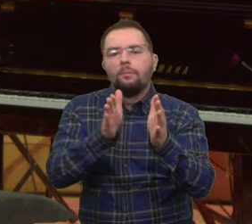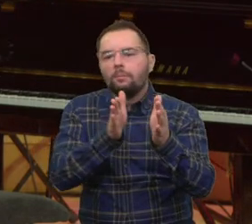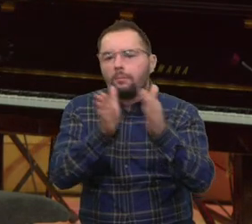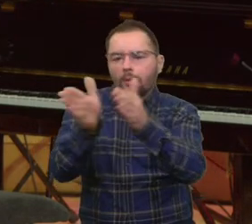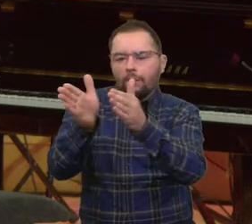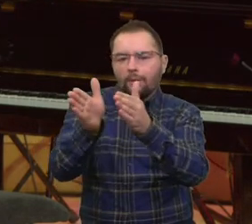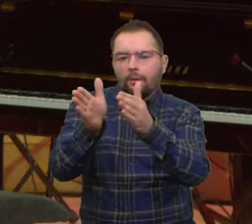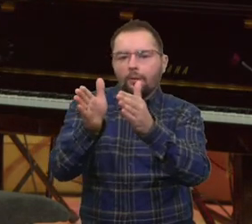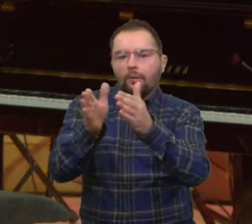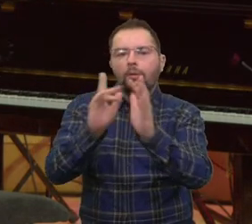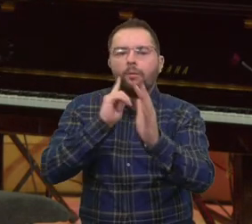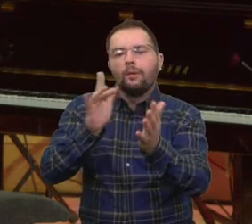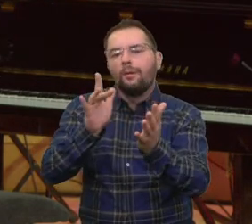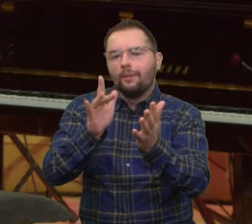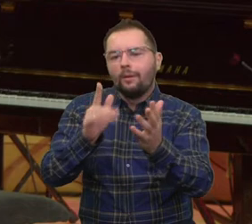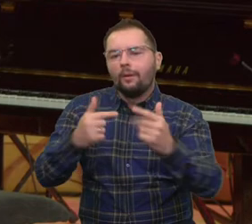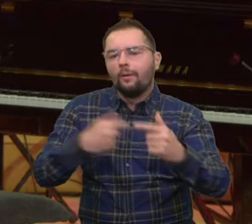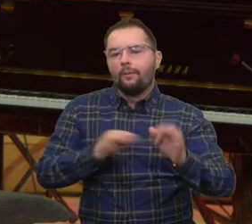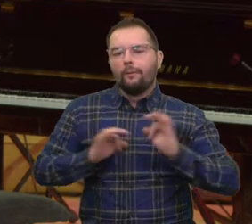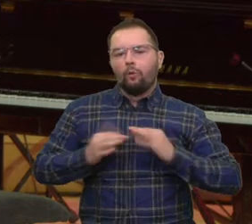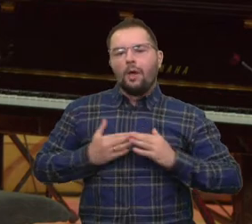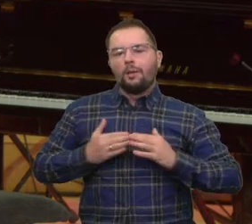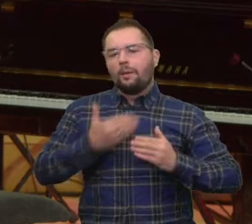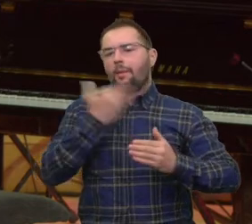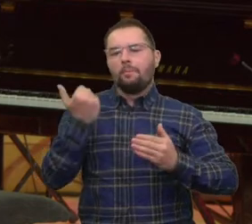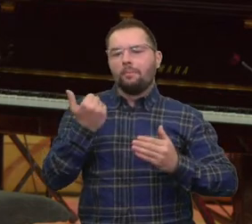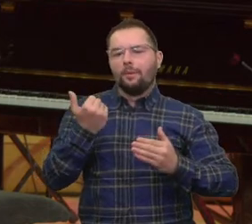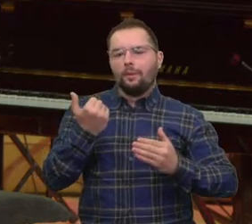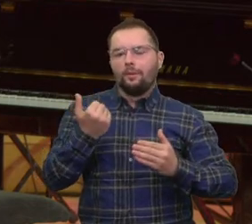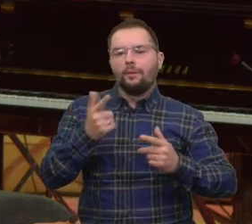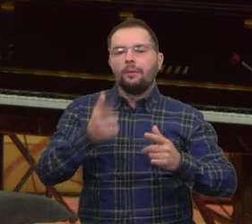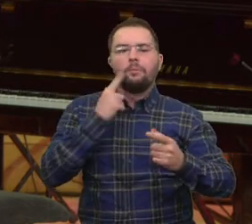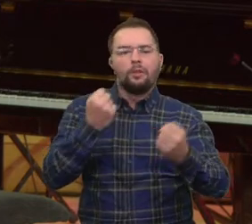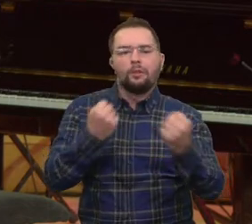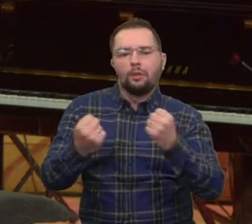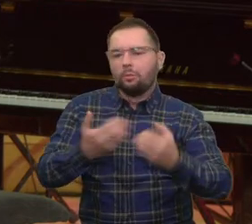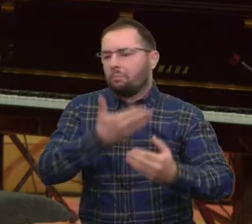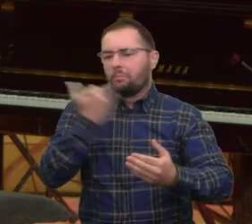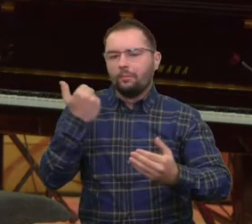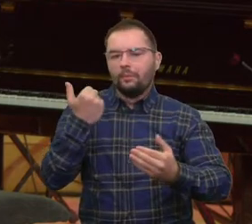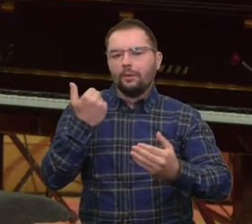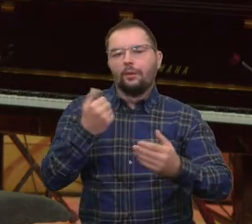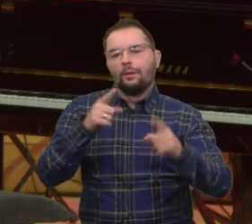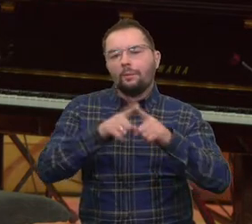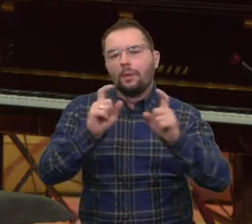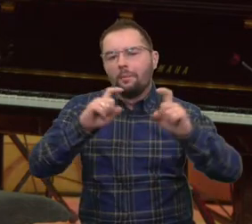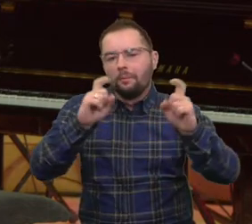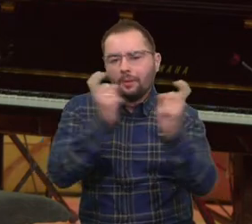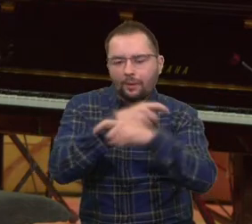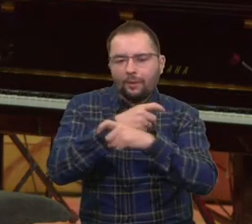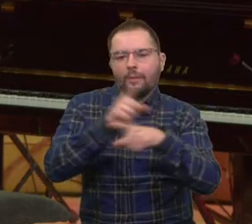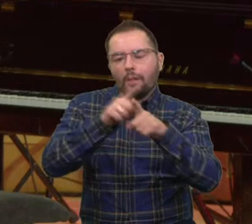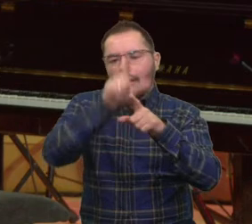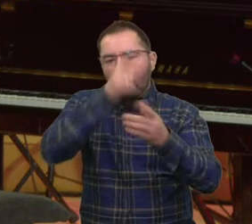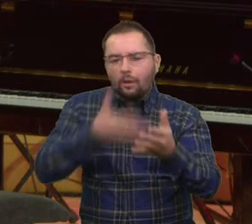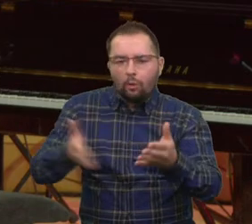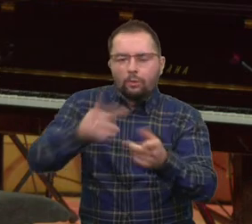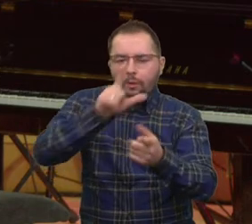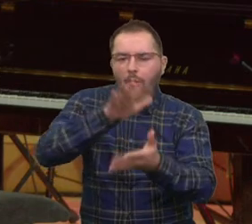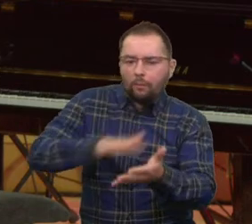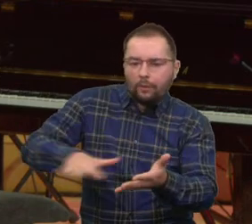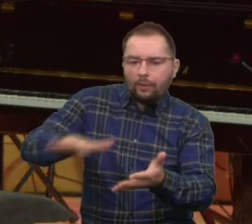do utraty własnego znaczenia, własnej siły sprawczej, ale kraj, ludzie,